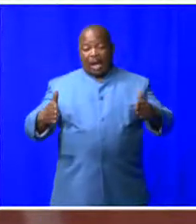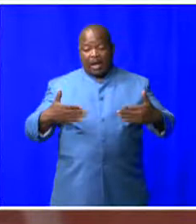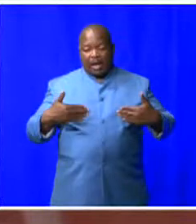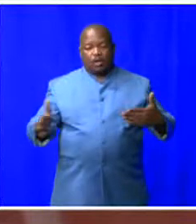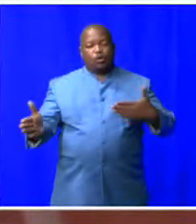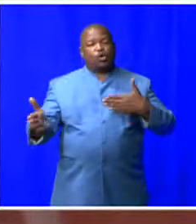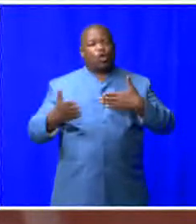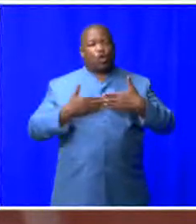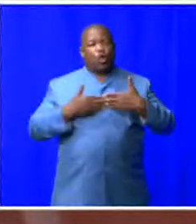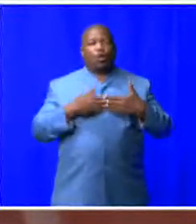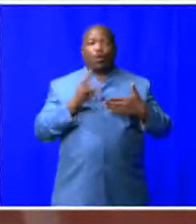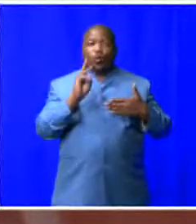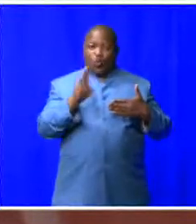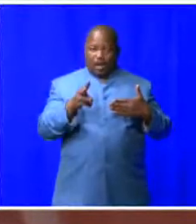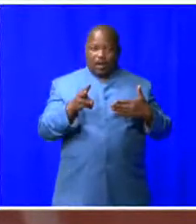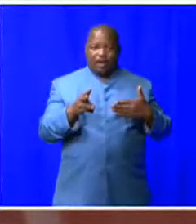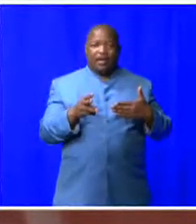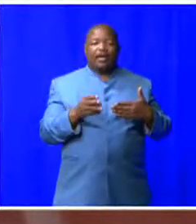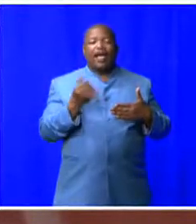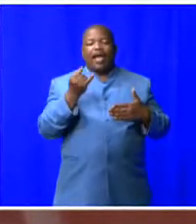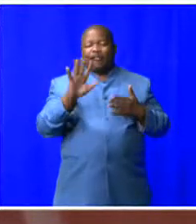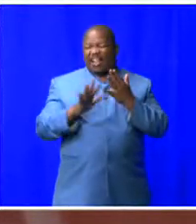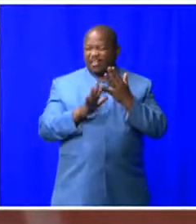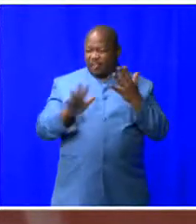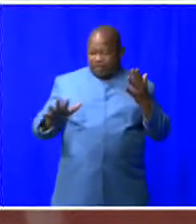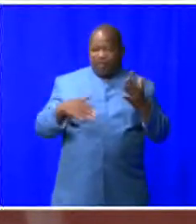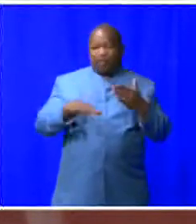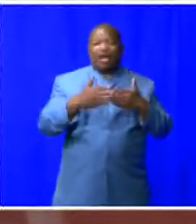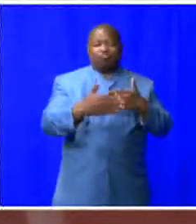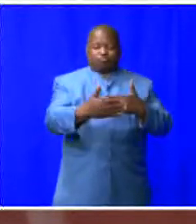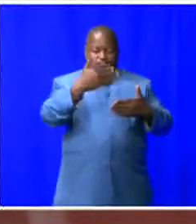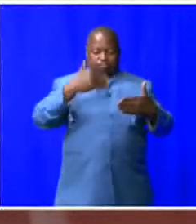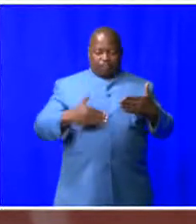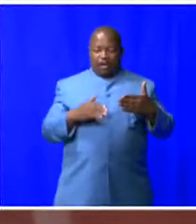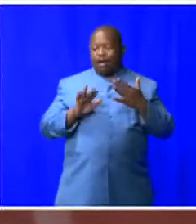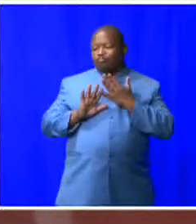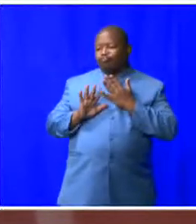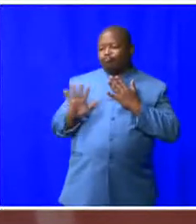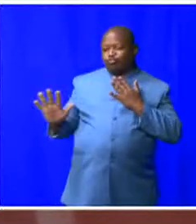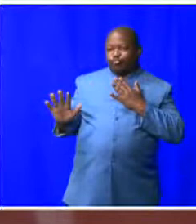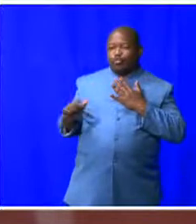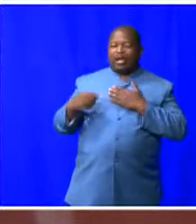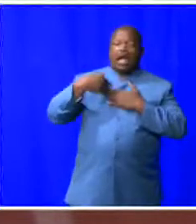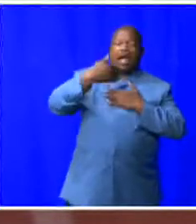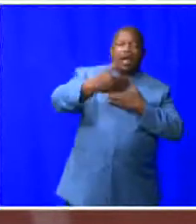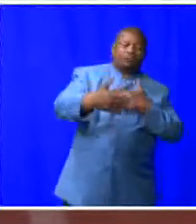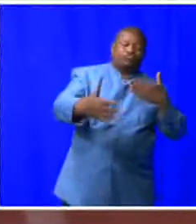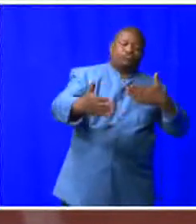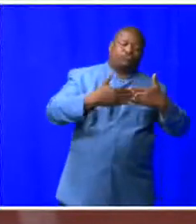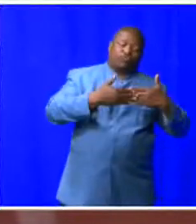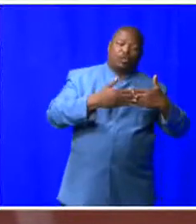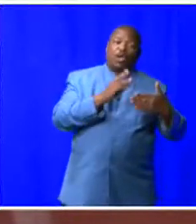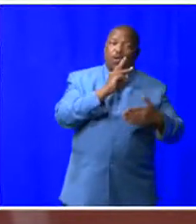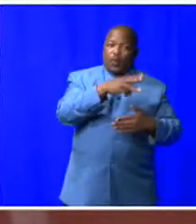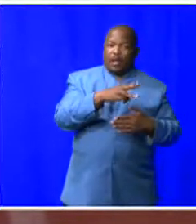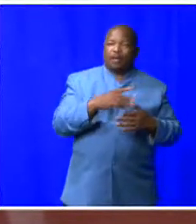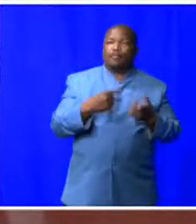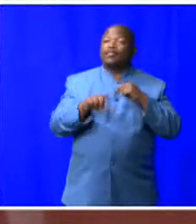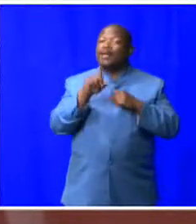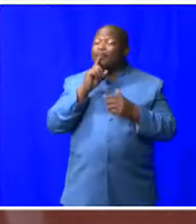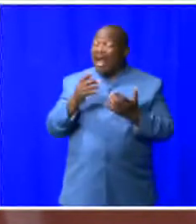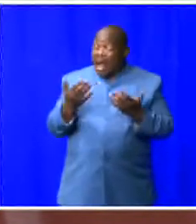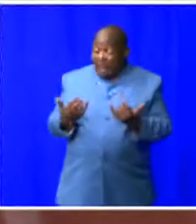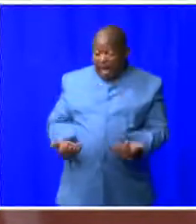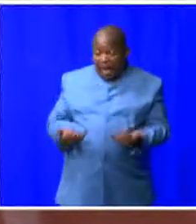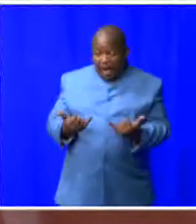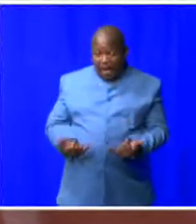angekhathi kwawo emagede aleto tikhungole tahlukene te kuvota Katsa manje makwabane na wezodwa na wembugeli